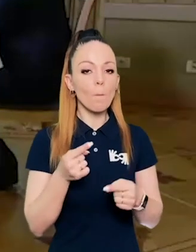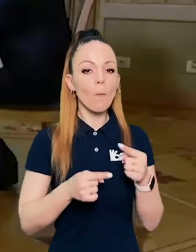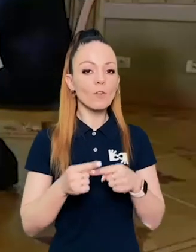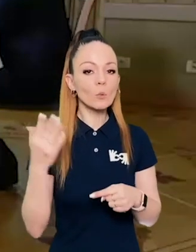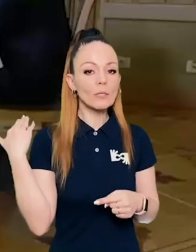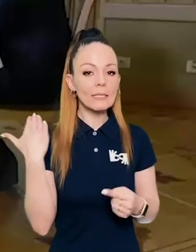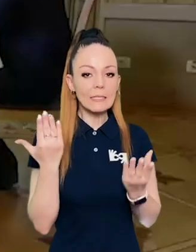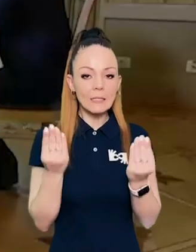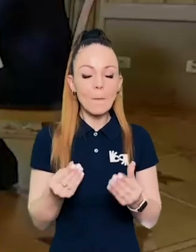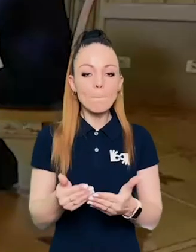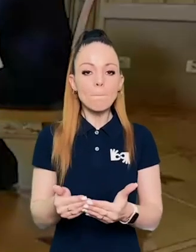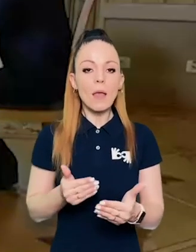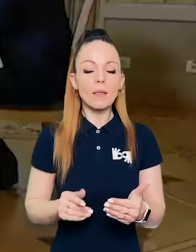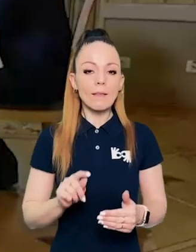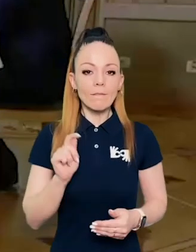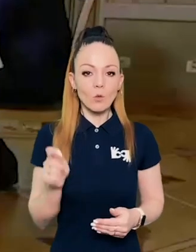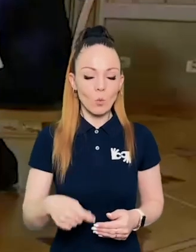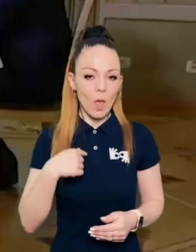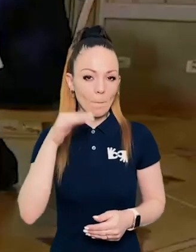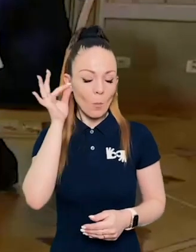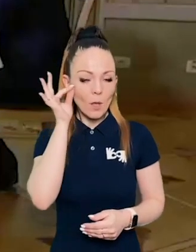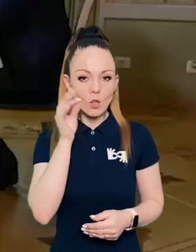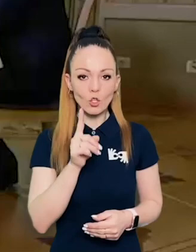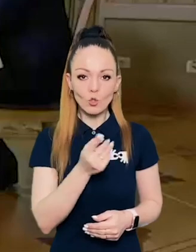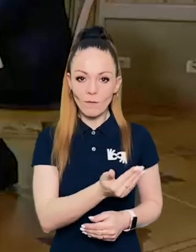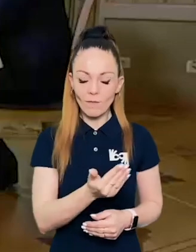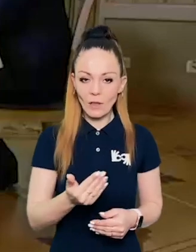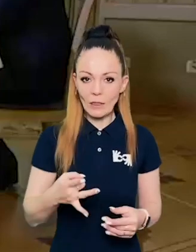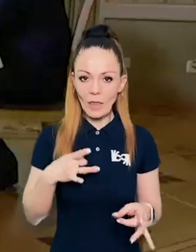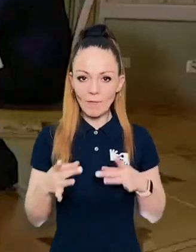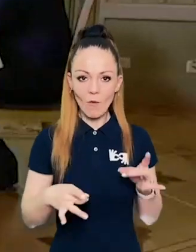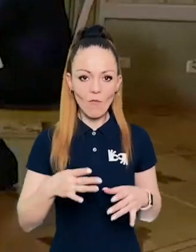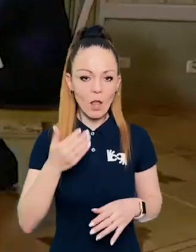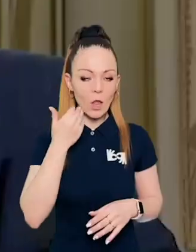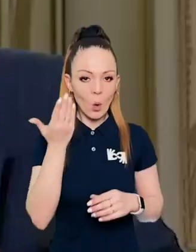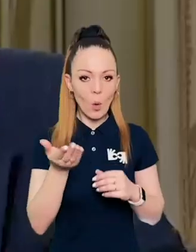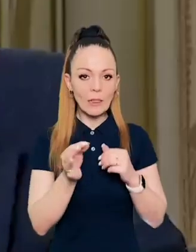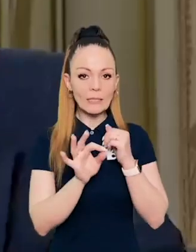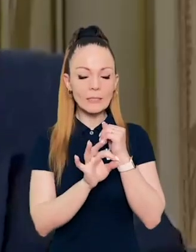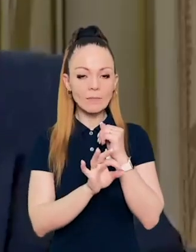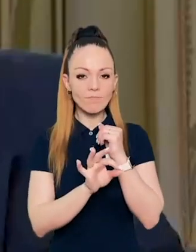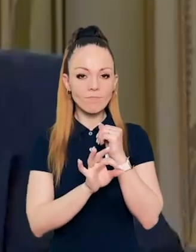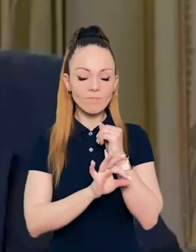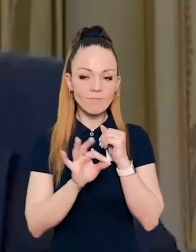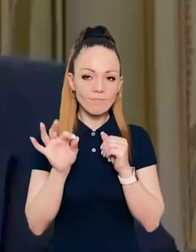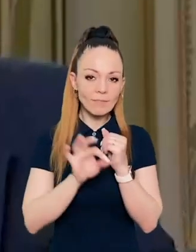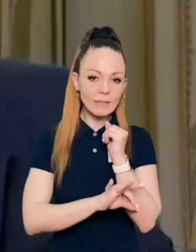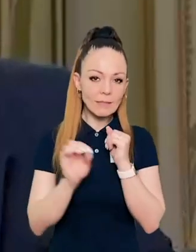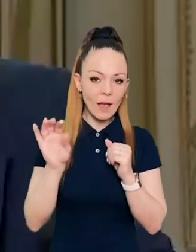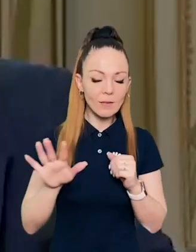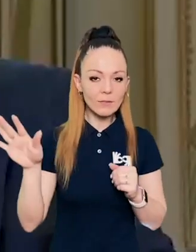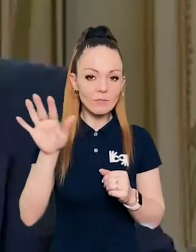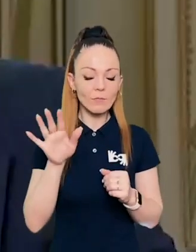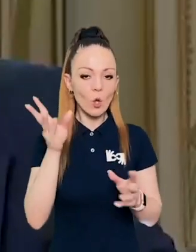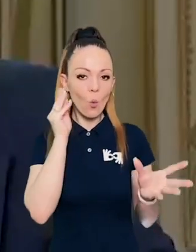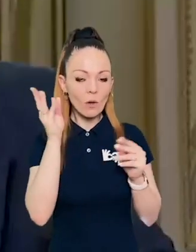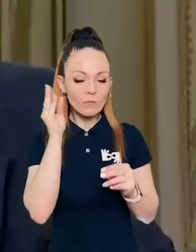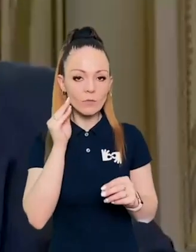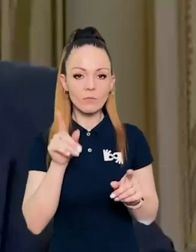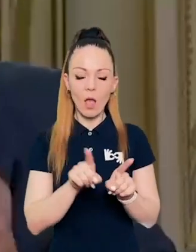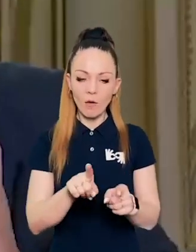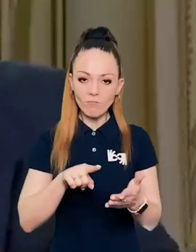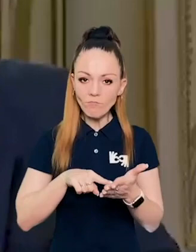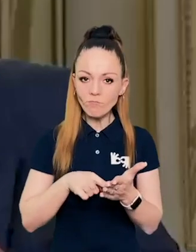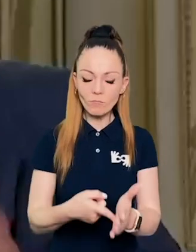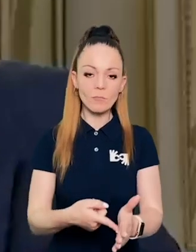А от якщо повернутися до тих днів перед війною, я пам'ятаю, що ви нервували трохи, коли західні розвідки так